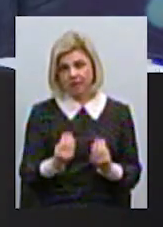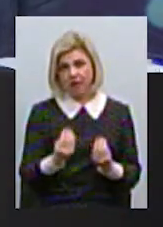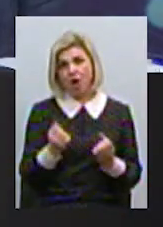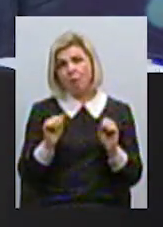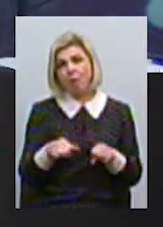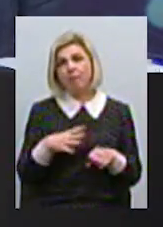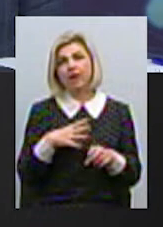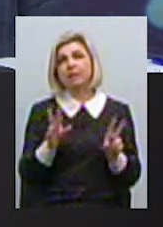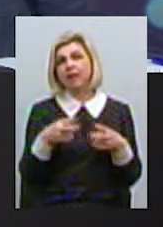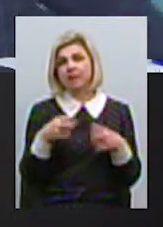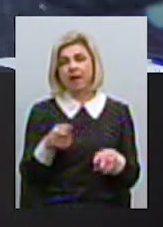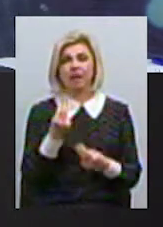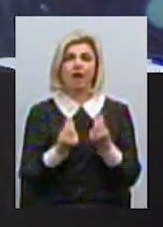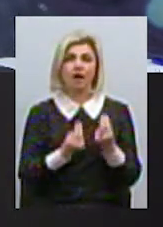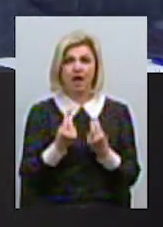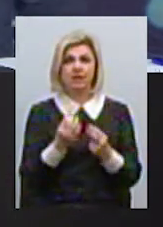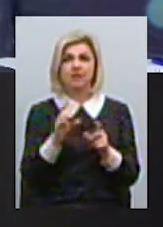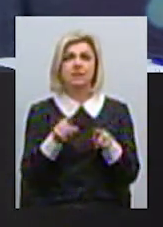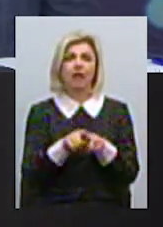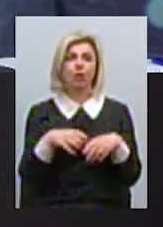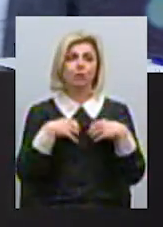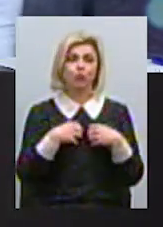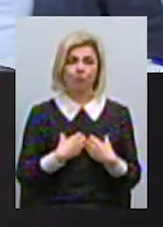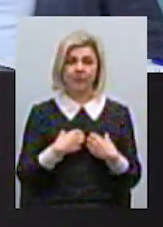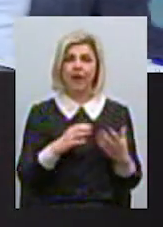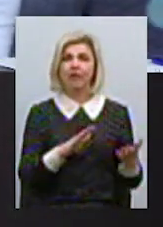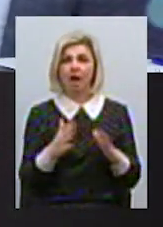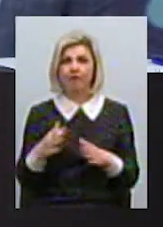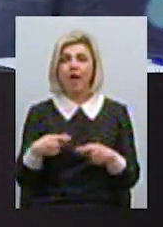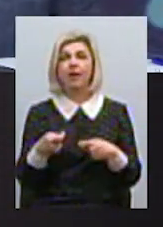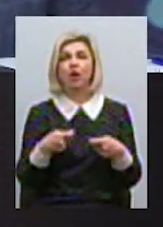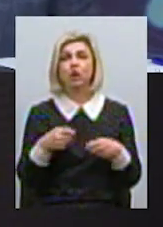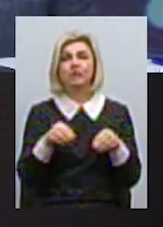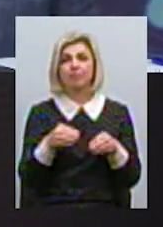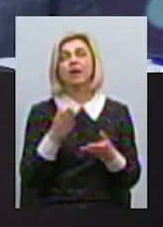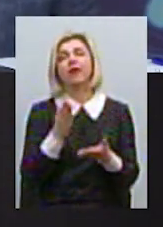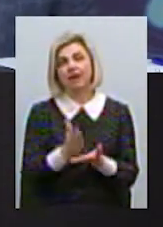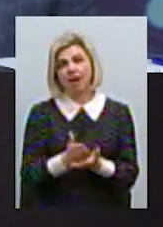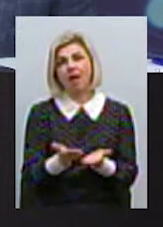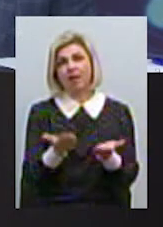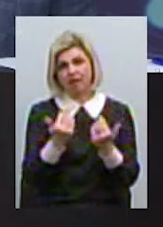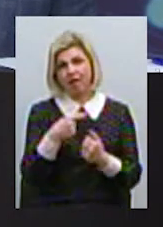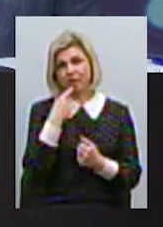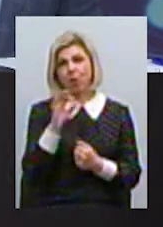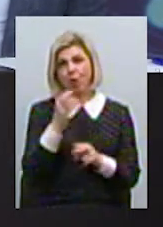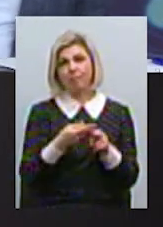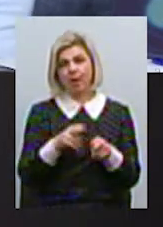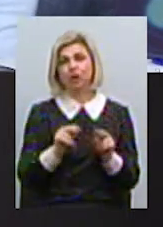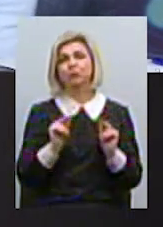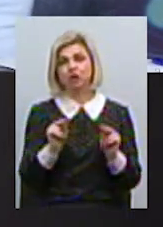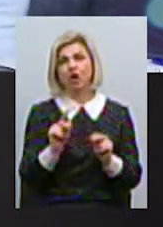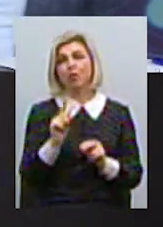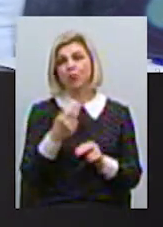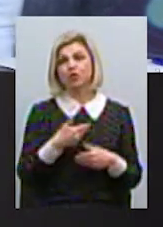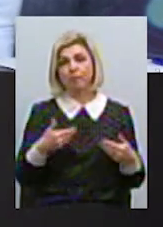вже з таким сумним явищем ринку землі. Ринок землі є. Давайте будемо говорити про це чесно. Чому ми з вами,